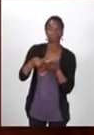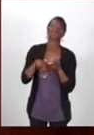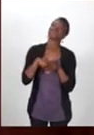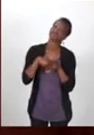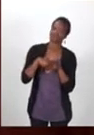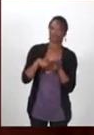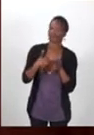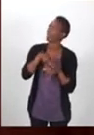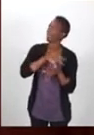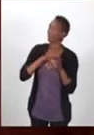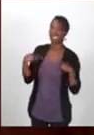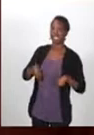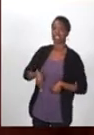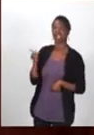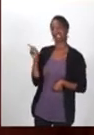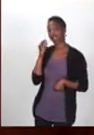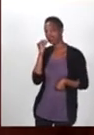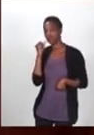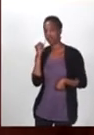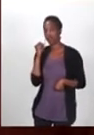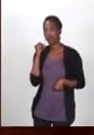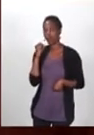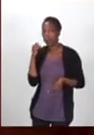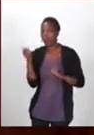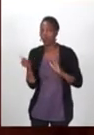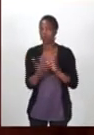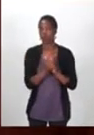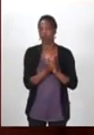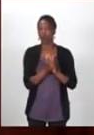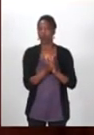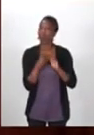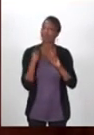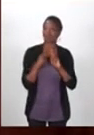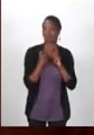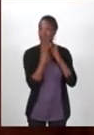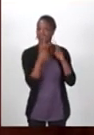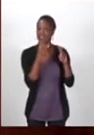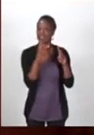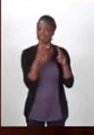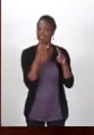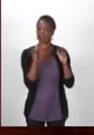État qui semble ne pas prendre la mesure du rôle central des collectivités locales dans